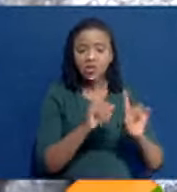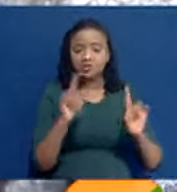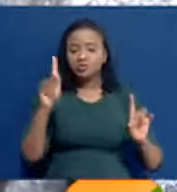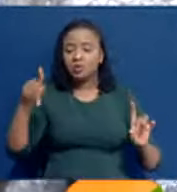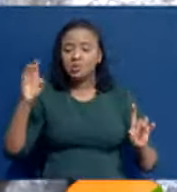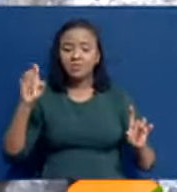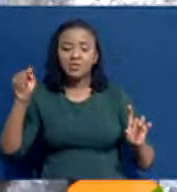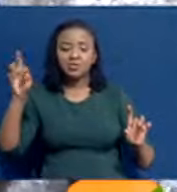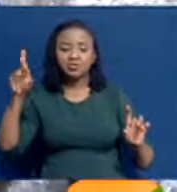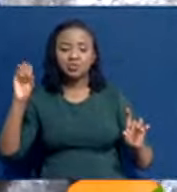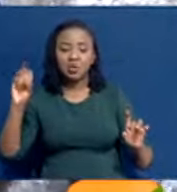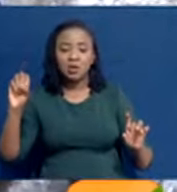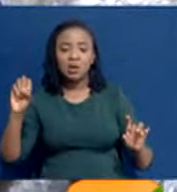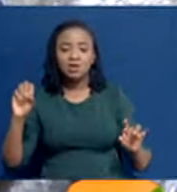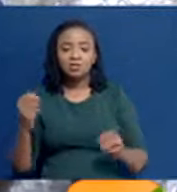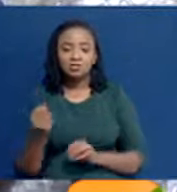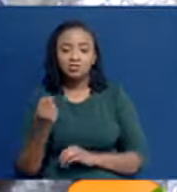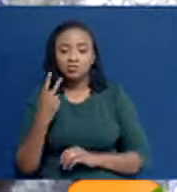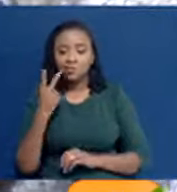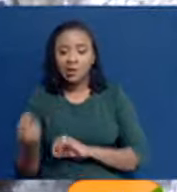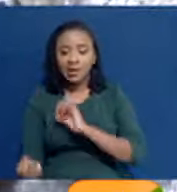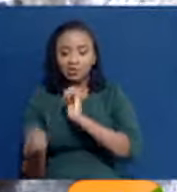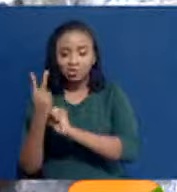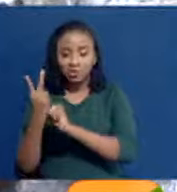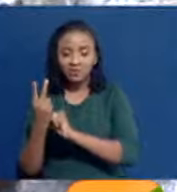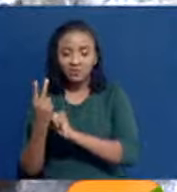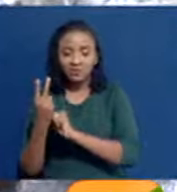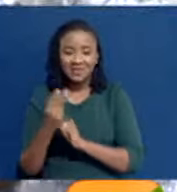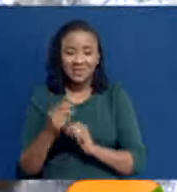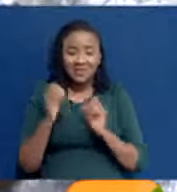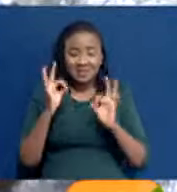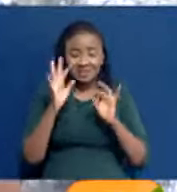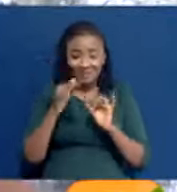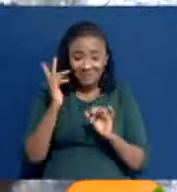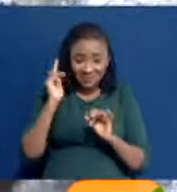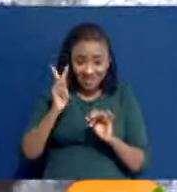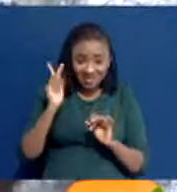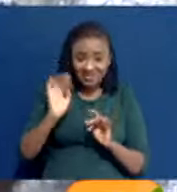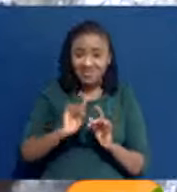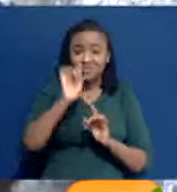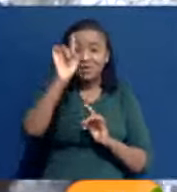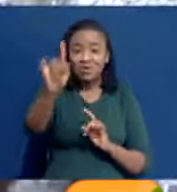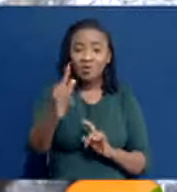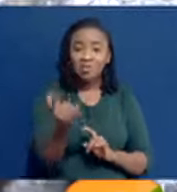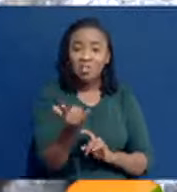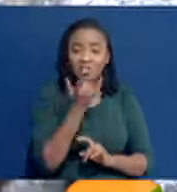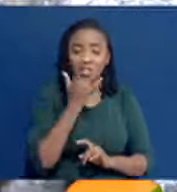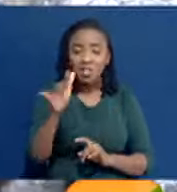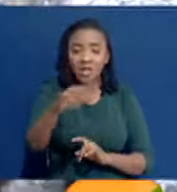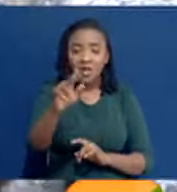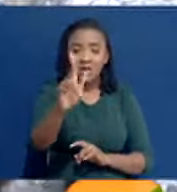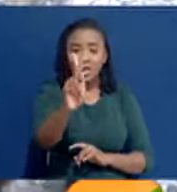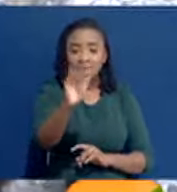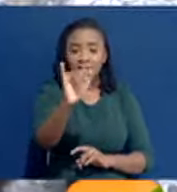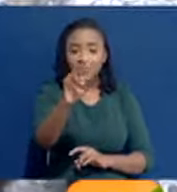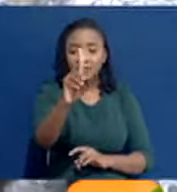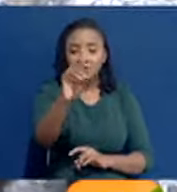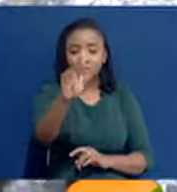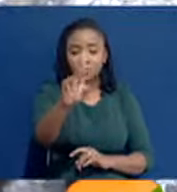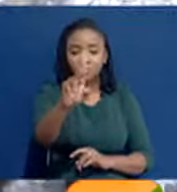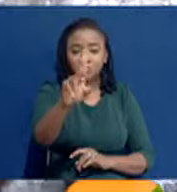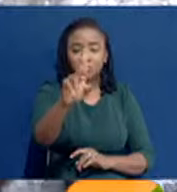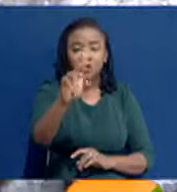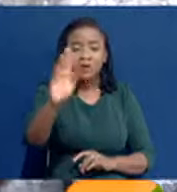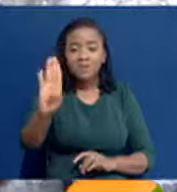212.3. Sasa ukianza kupiga hiyo mahesabu, ukianza kuweka mafuta kutoka hapa Kisii mpaka Ucharuoni Kindu Bay, samani tulikuwa